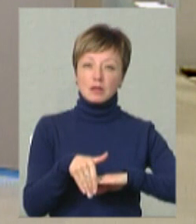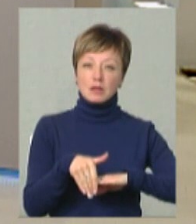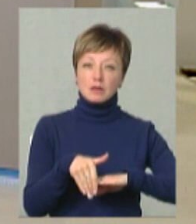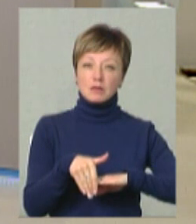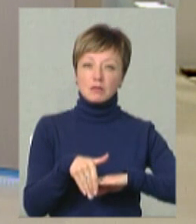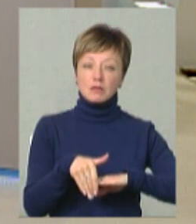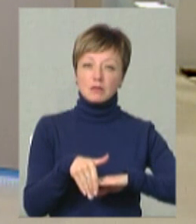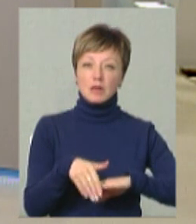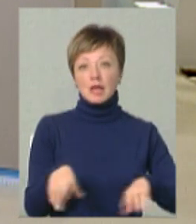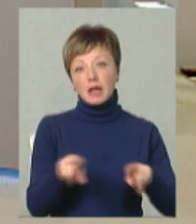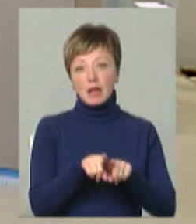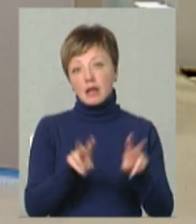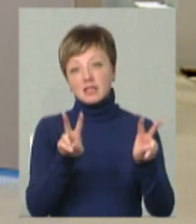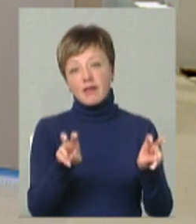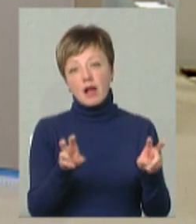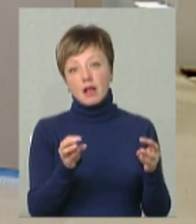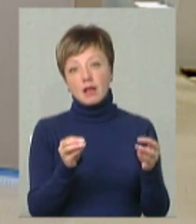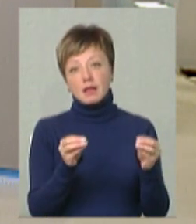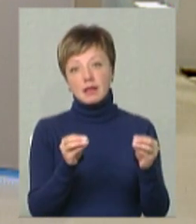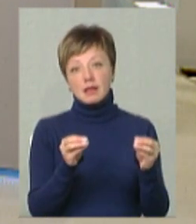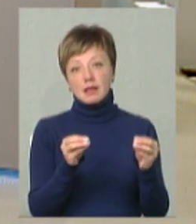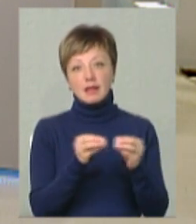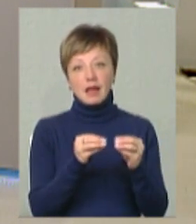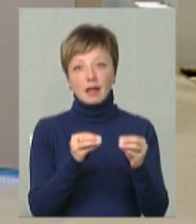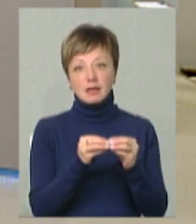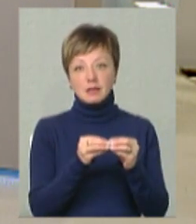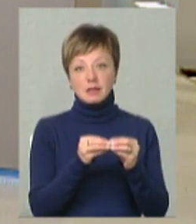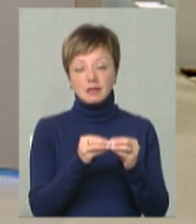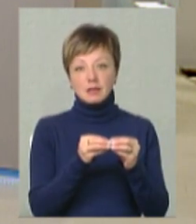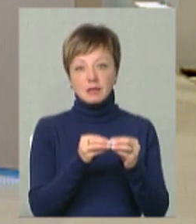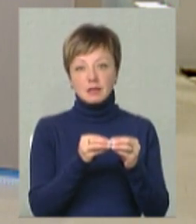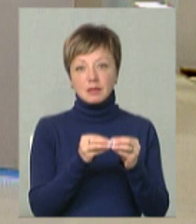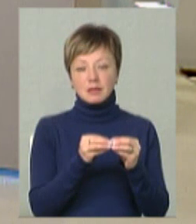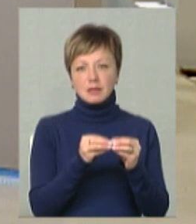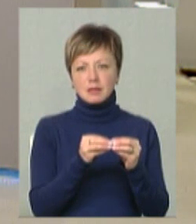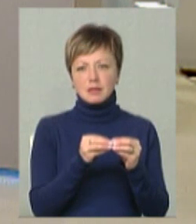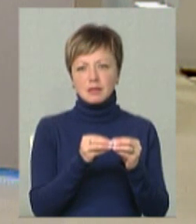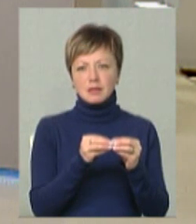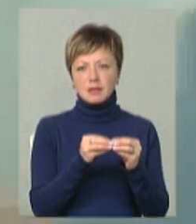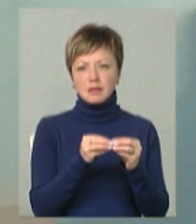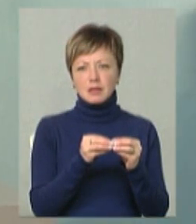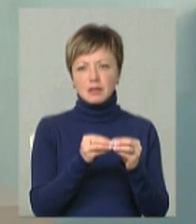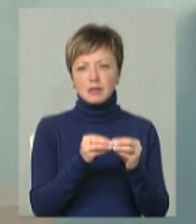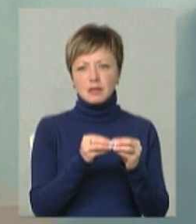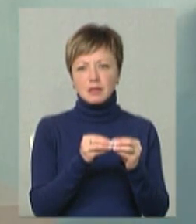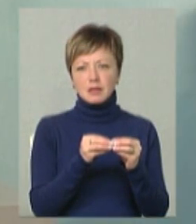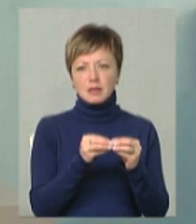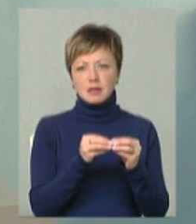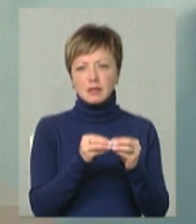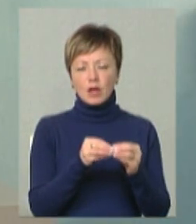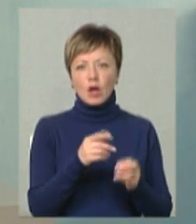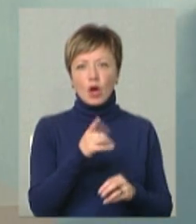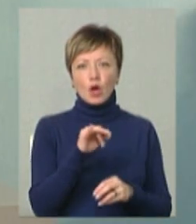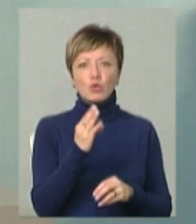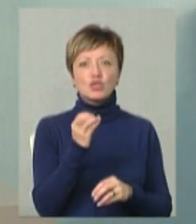ну, такі от назвали 10 грушевих у нас, про і 10 грушевих проїздів,